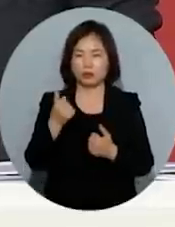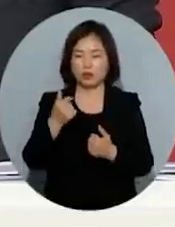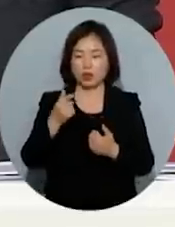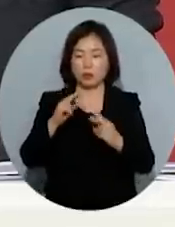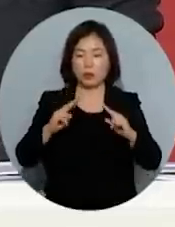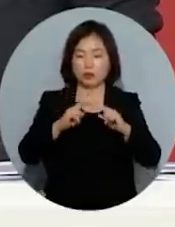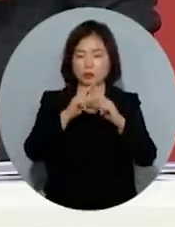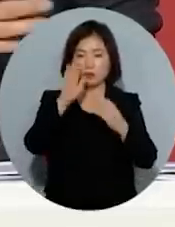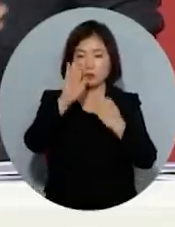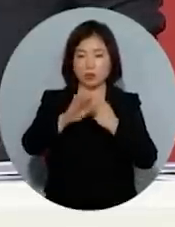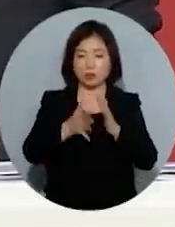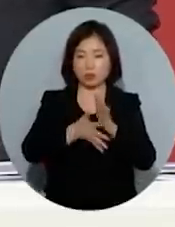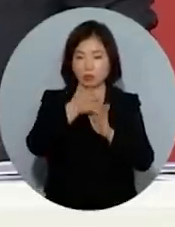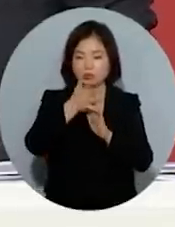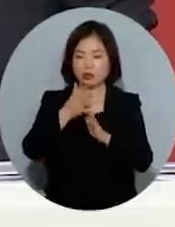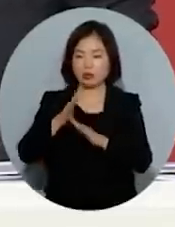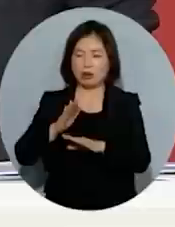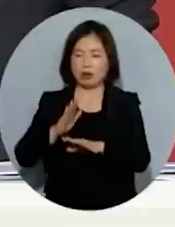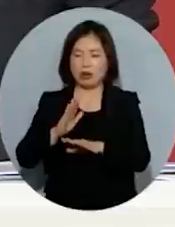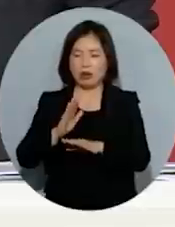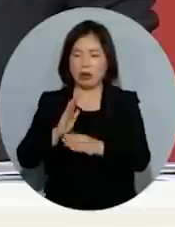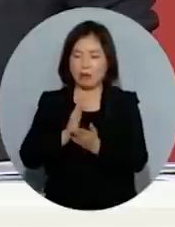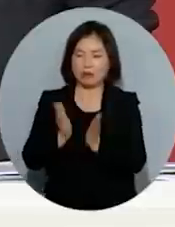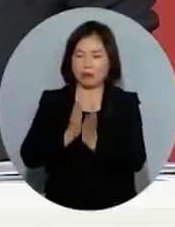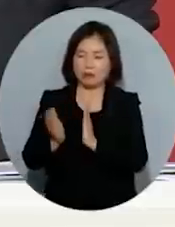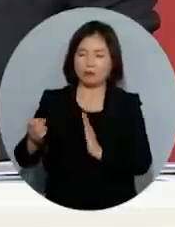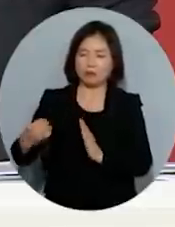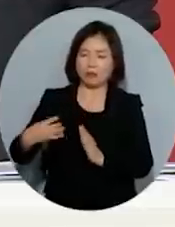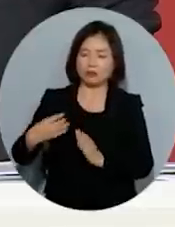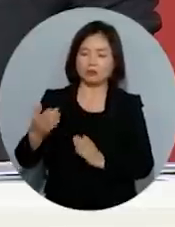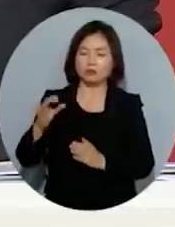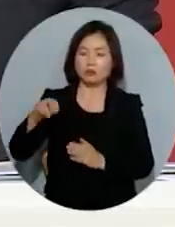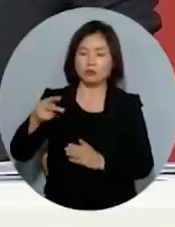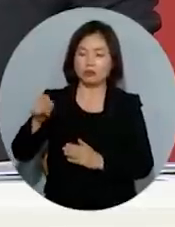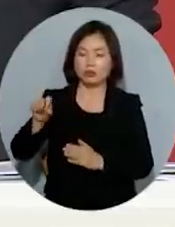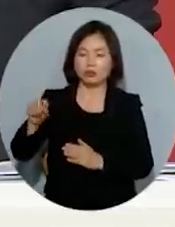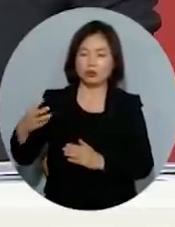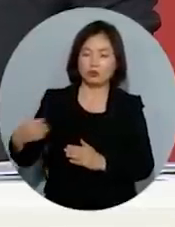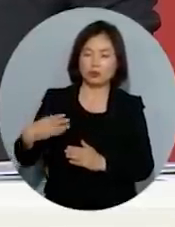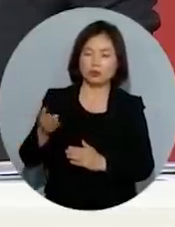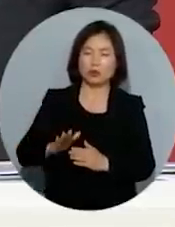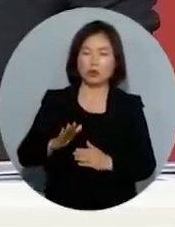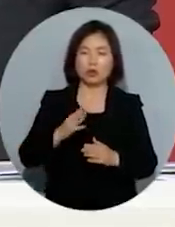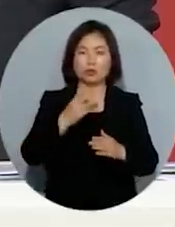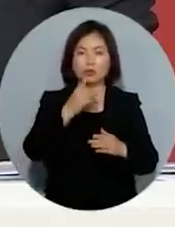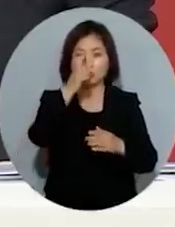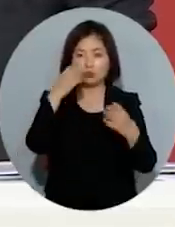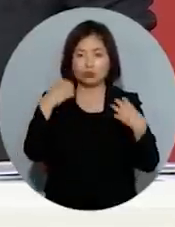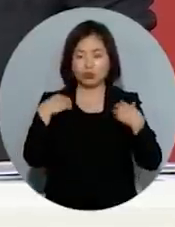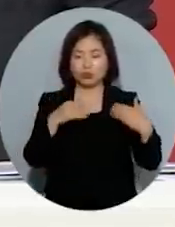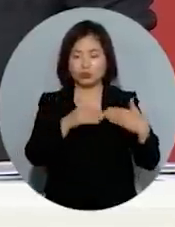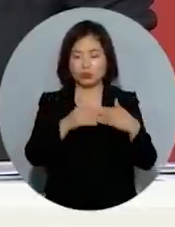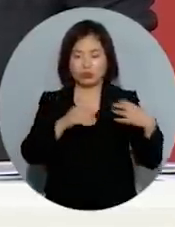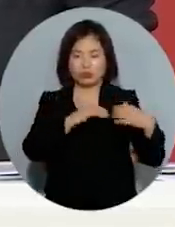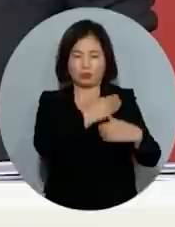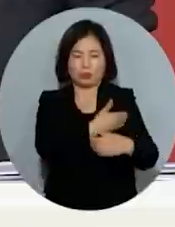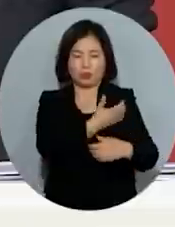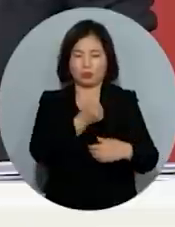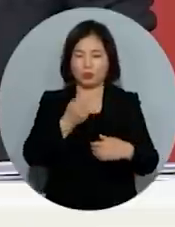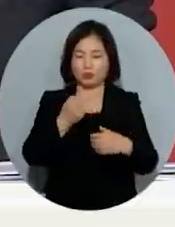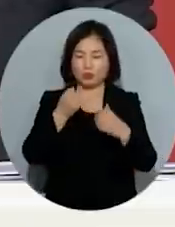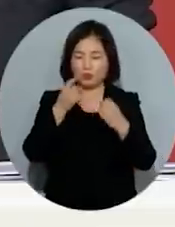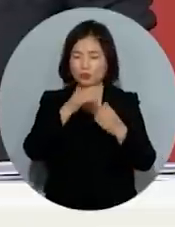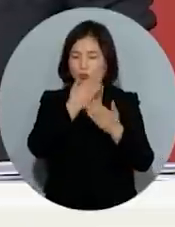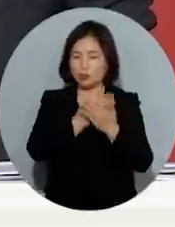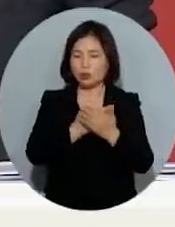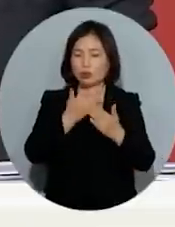반도체 미래도시 비현실적이라고 우리 윤석열 후보 그러시는데, 정부가 주도권을 잡고 그런 새로운, 결국 중요한